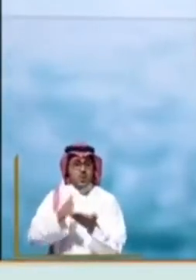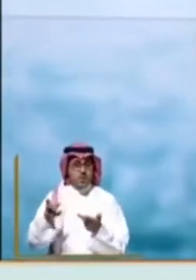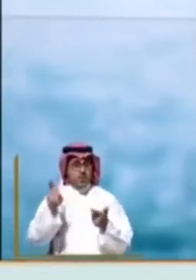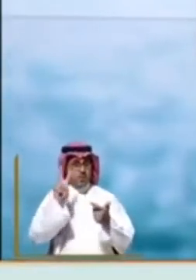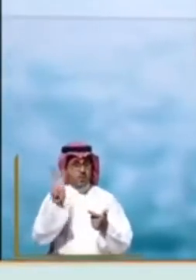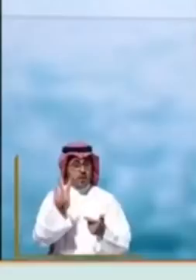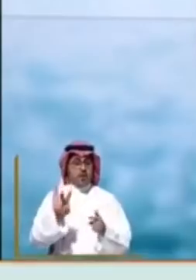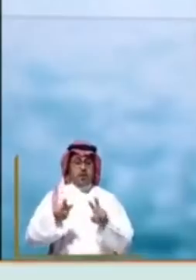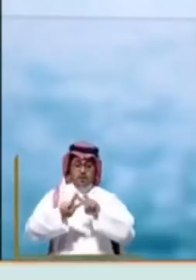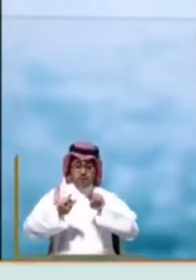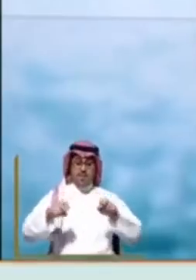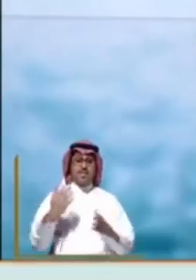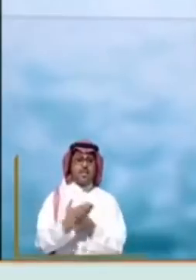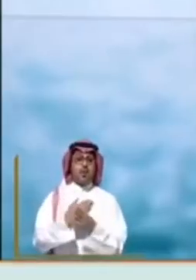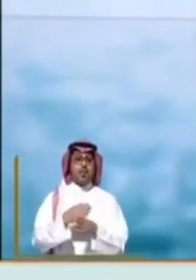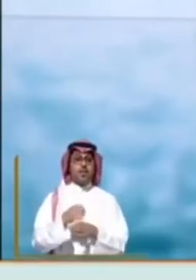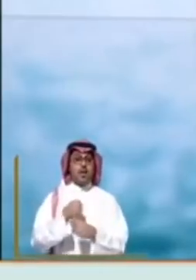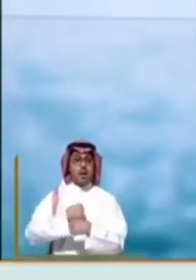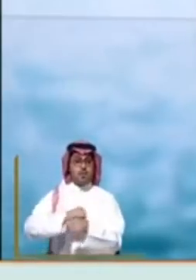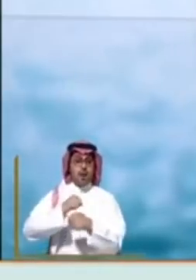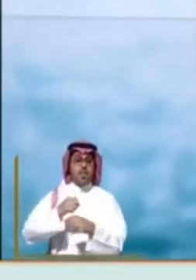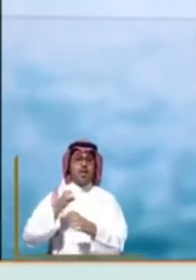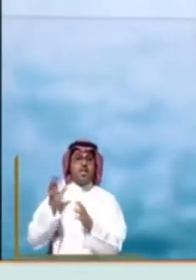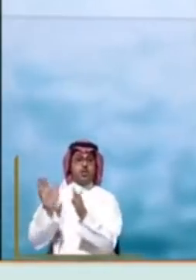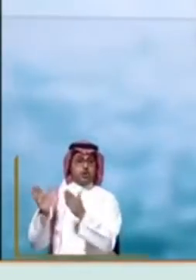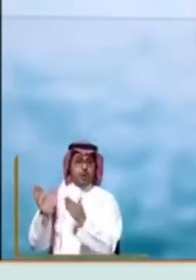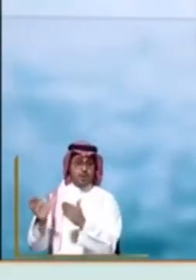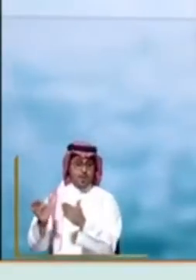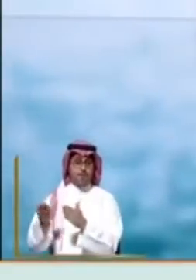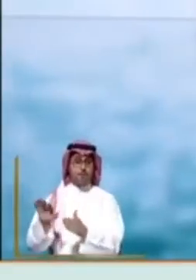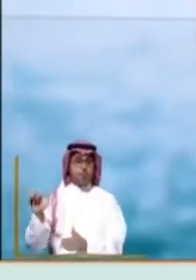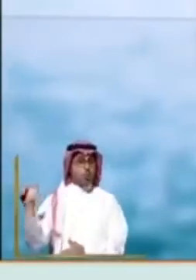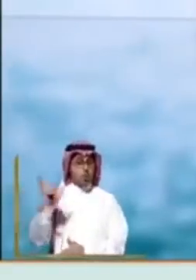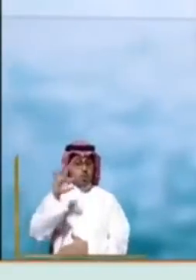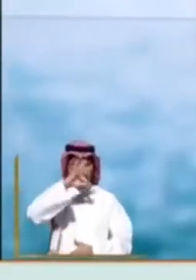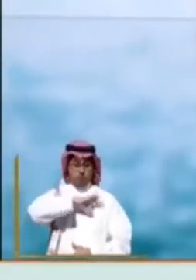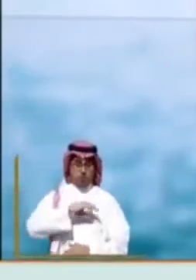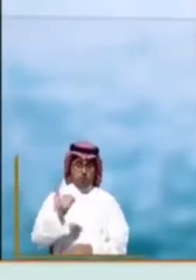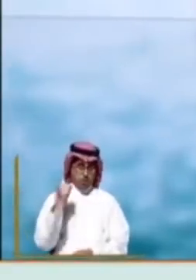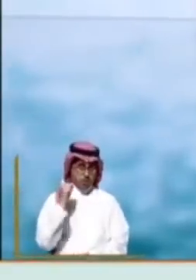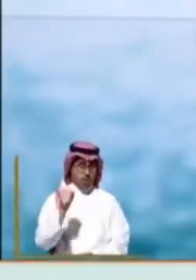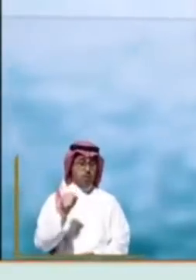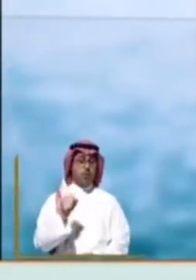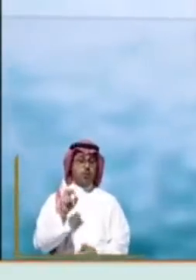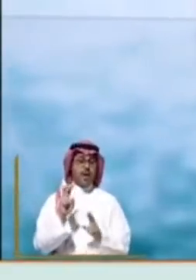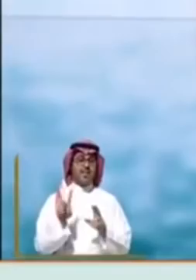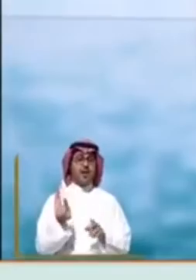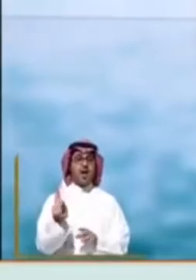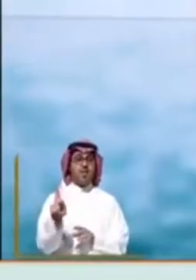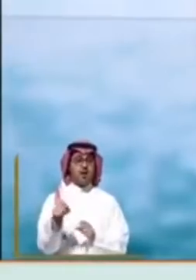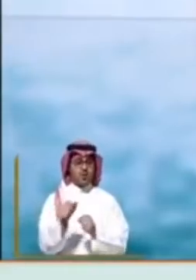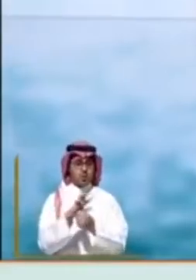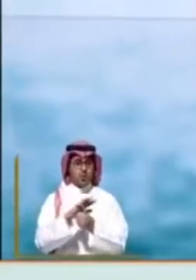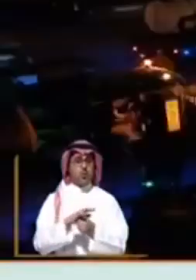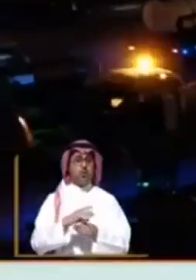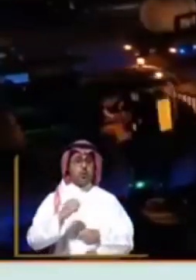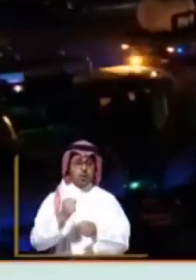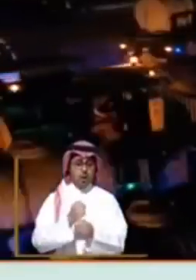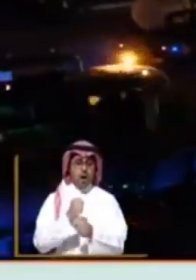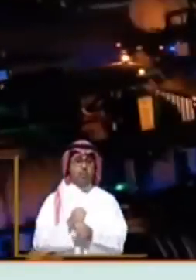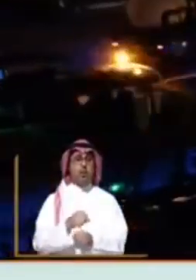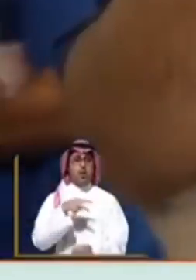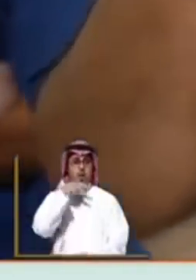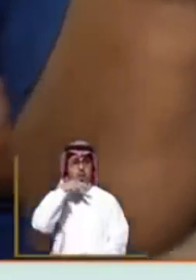والتي تأتي ضمن حرصها في تطبيق الإجراءات الاحترازية للوقاية من فيروس كورونا. ونفذت الأمانة